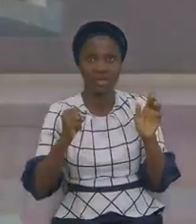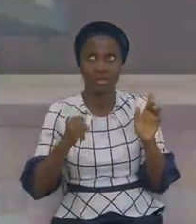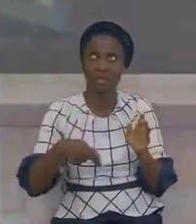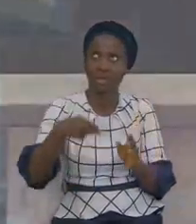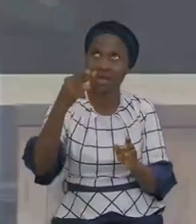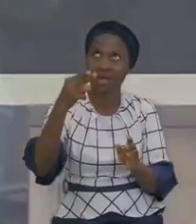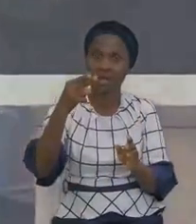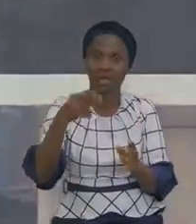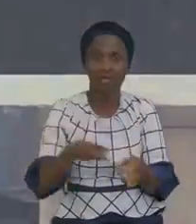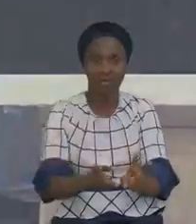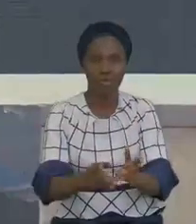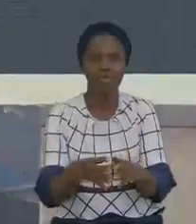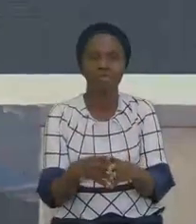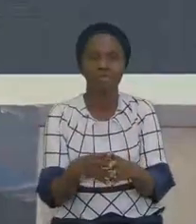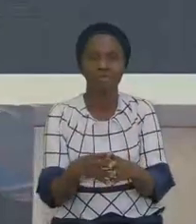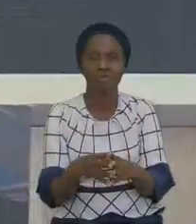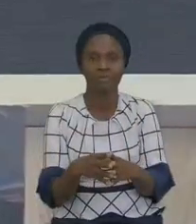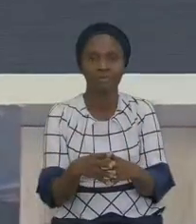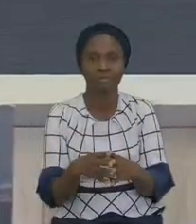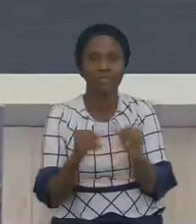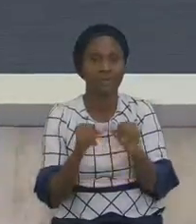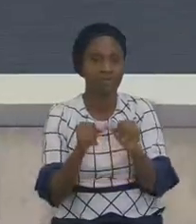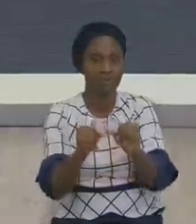constamment pour monter plus haut.